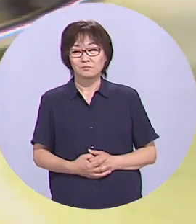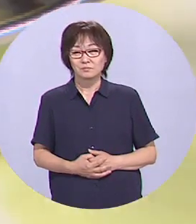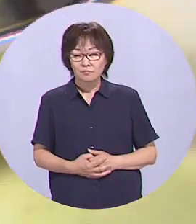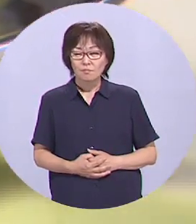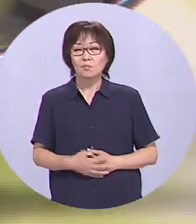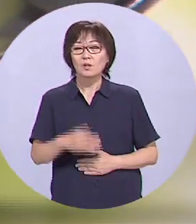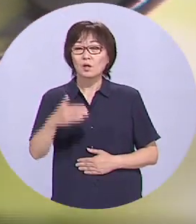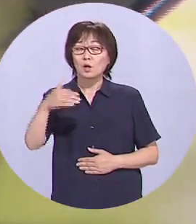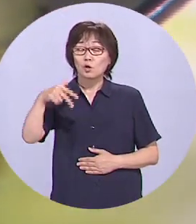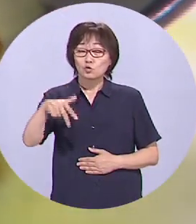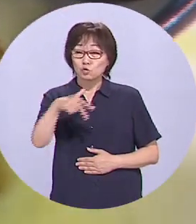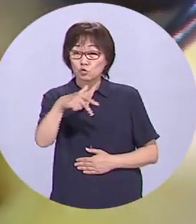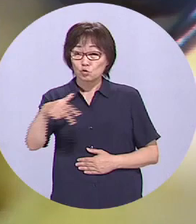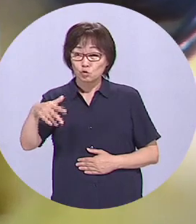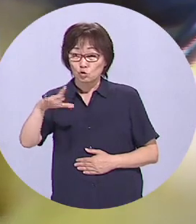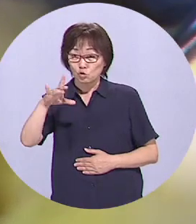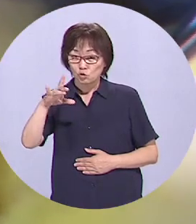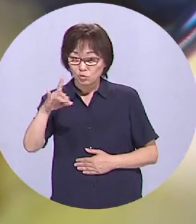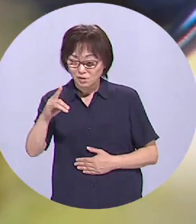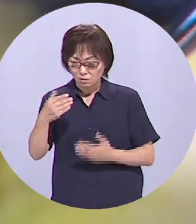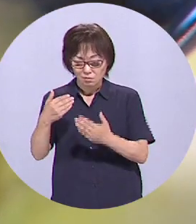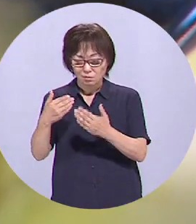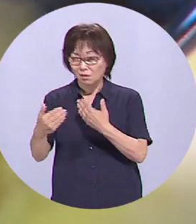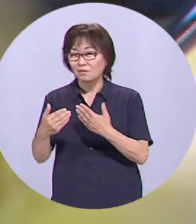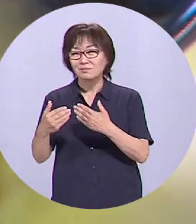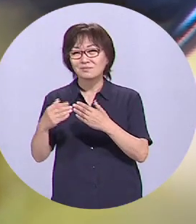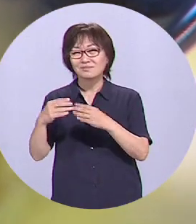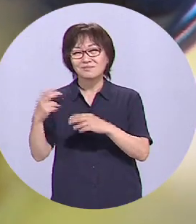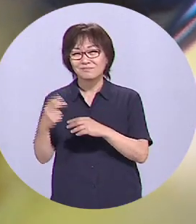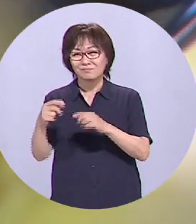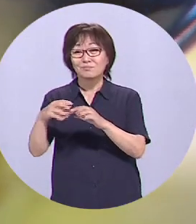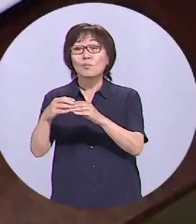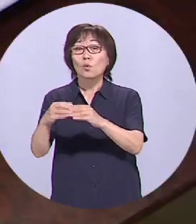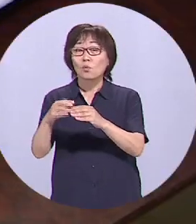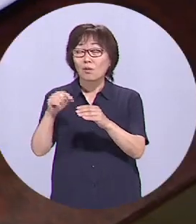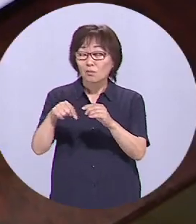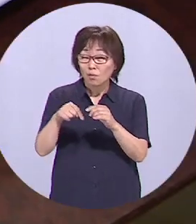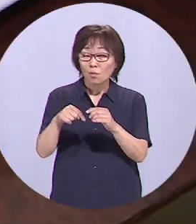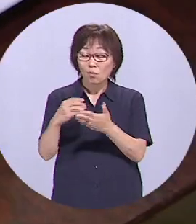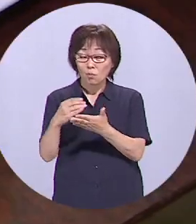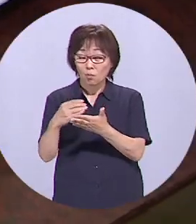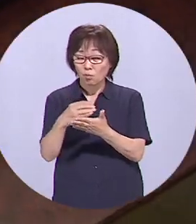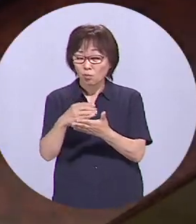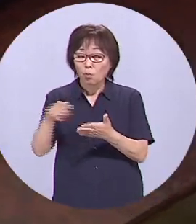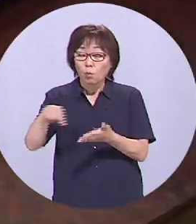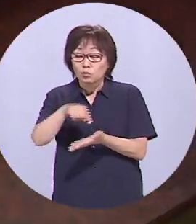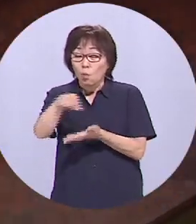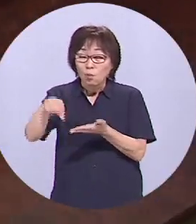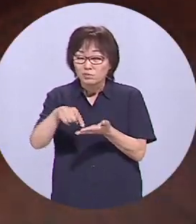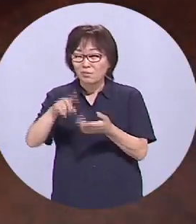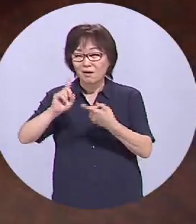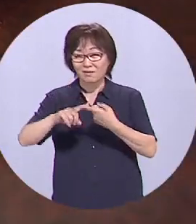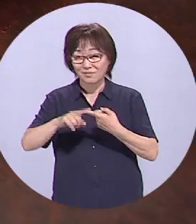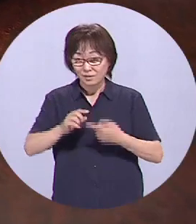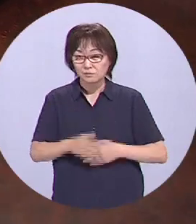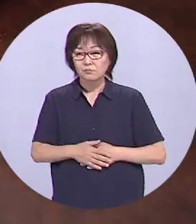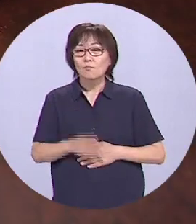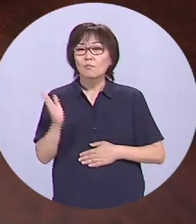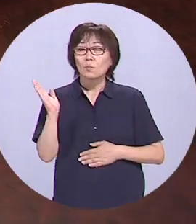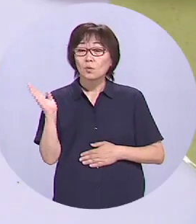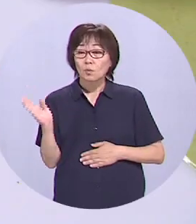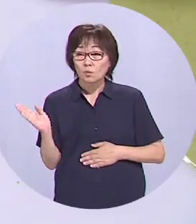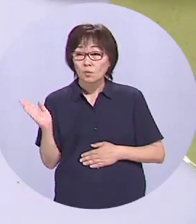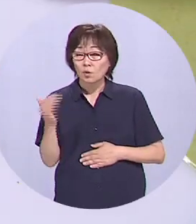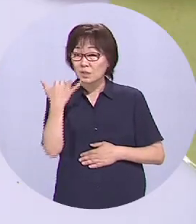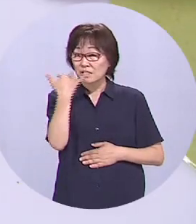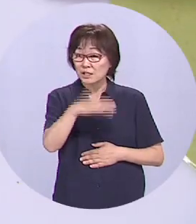スズキの肉肉しい感じとめちゃくちゃ合ってて美味しい。こちらの塩は何？ 抹茶とカイエンペッパーになっておりま